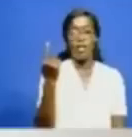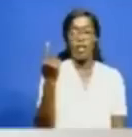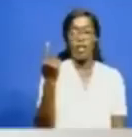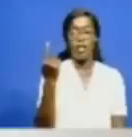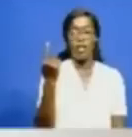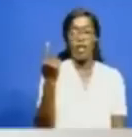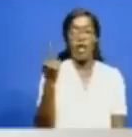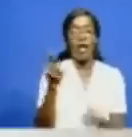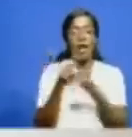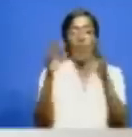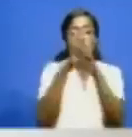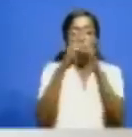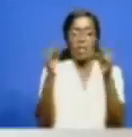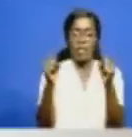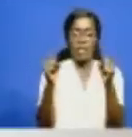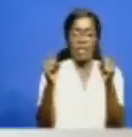kama rais